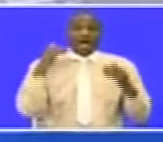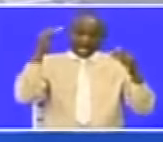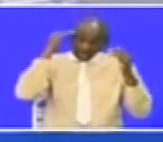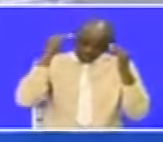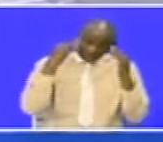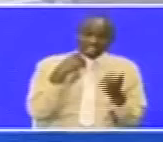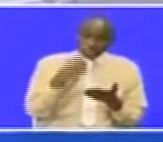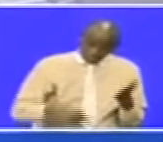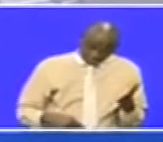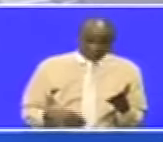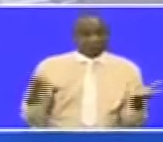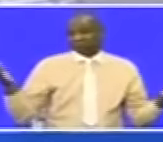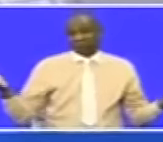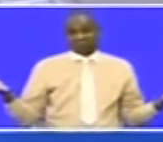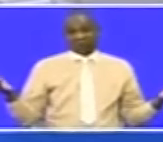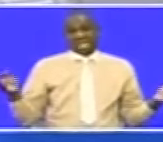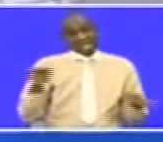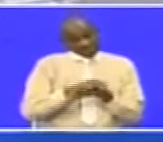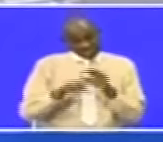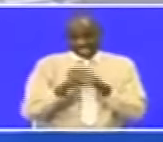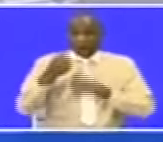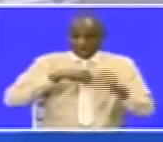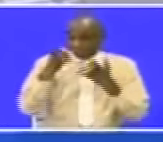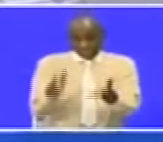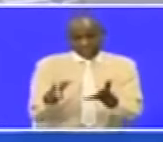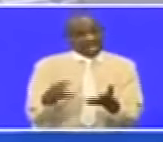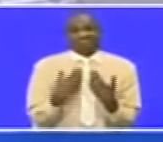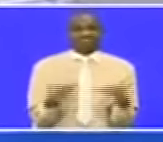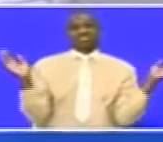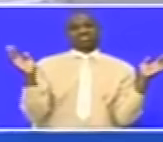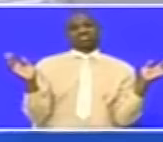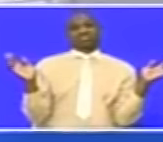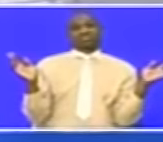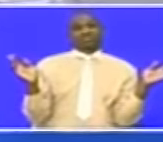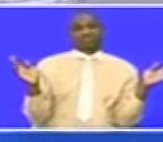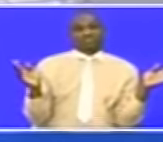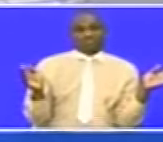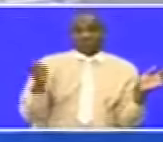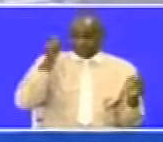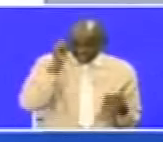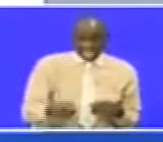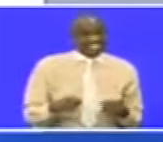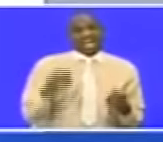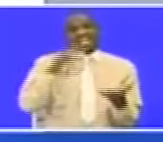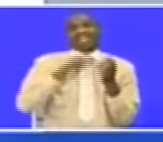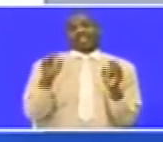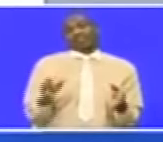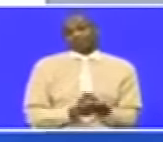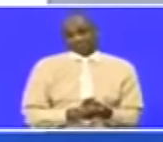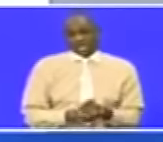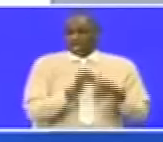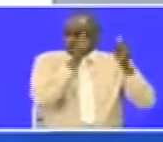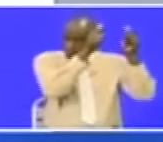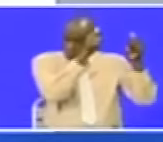ime overtake lolote lile walikuwa wanafanya kwa sababu jaji Tunoi si jaji tena. Notisi ya